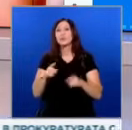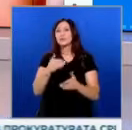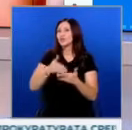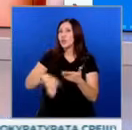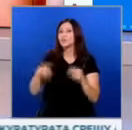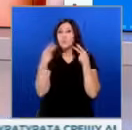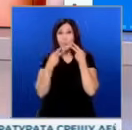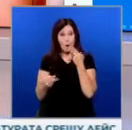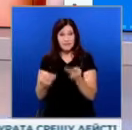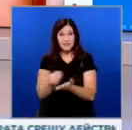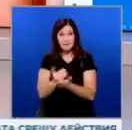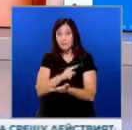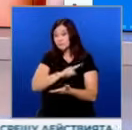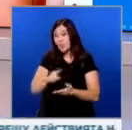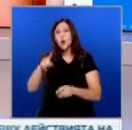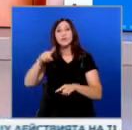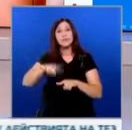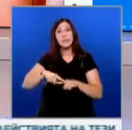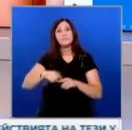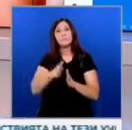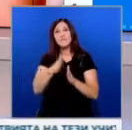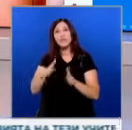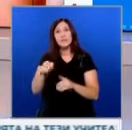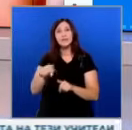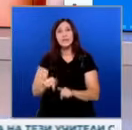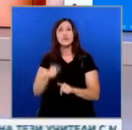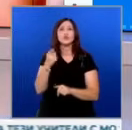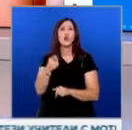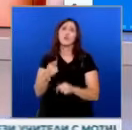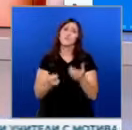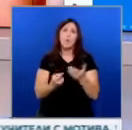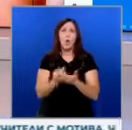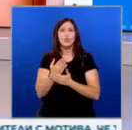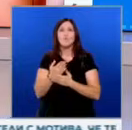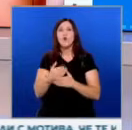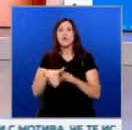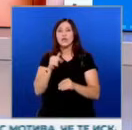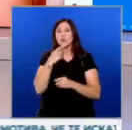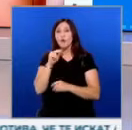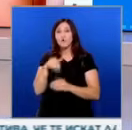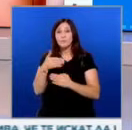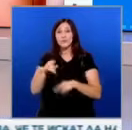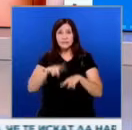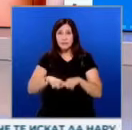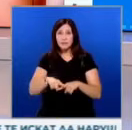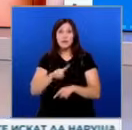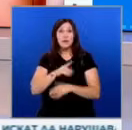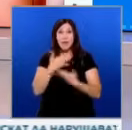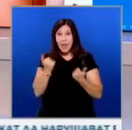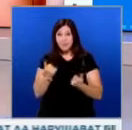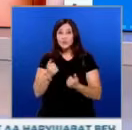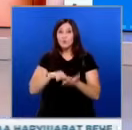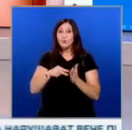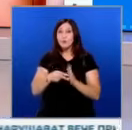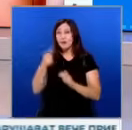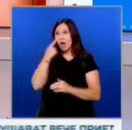от показанията, събрани в досъдебната фаза. Днес той отново отказа да говори пред съда. Не се състоя и планираната